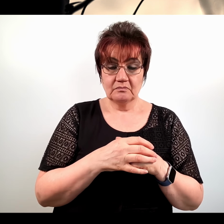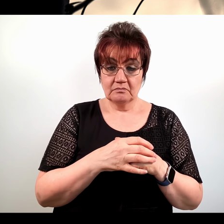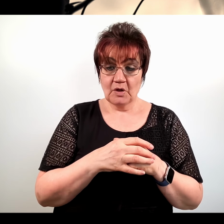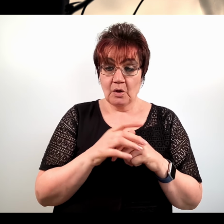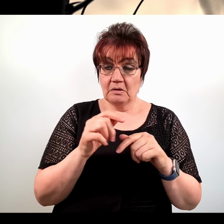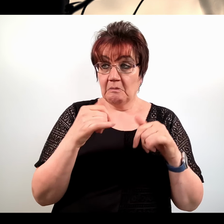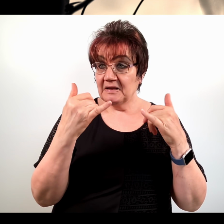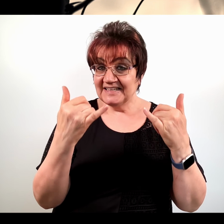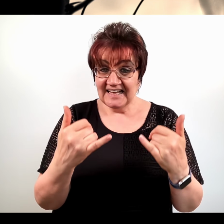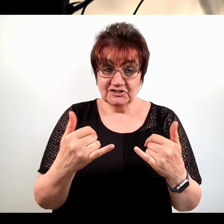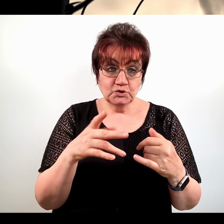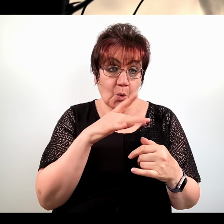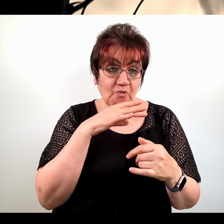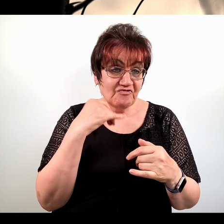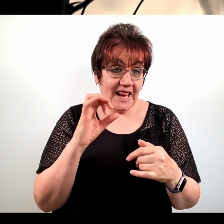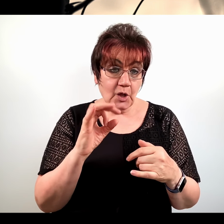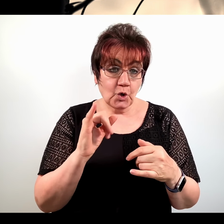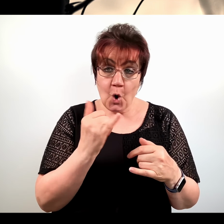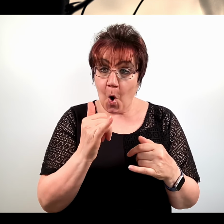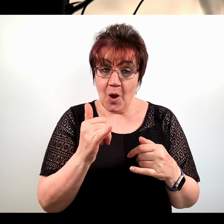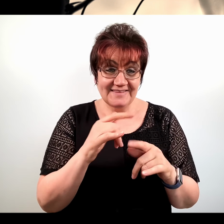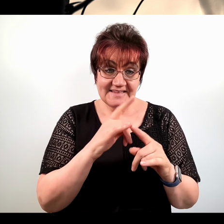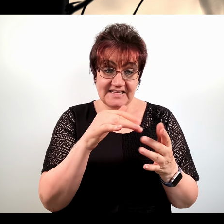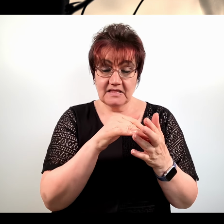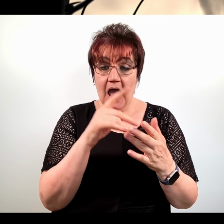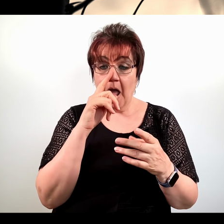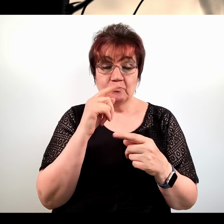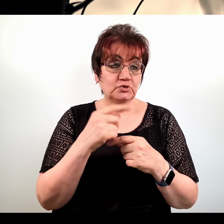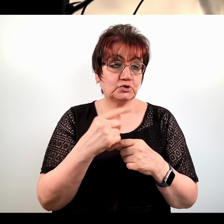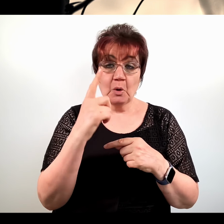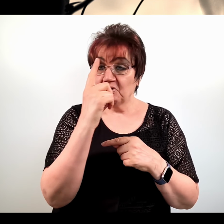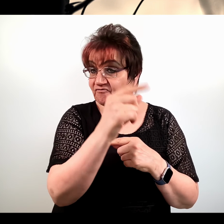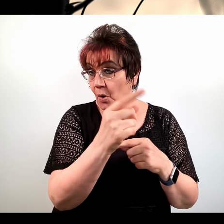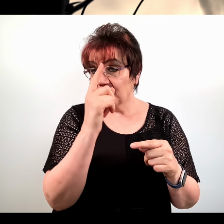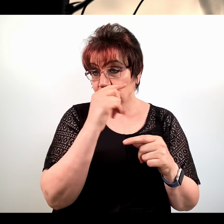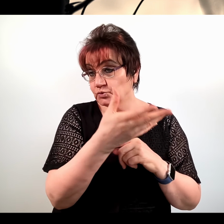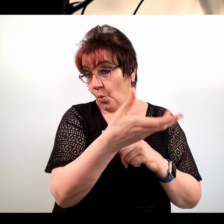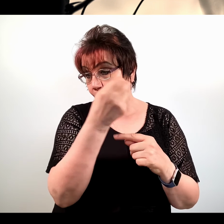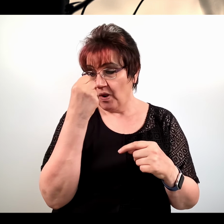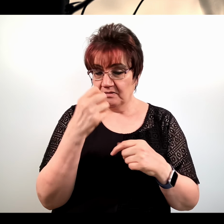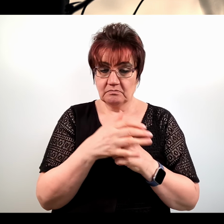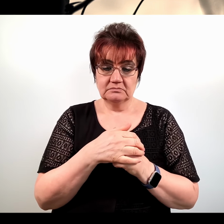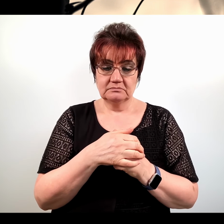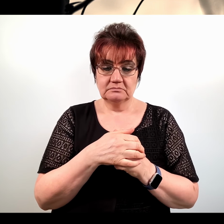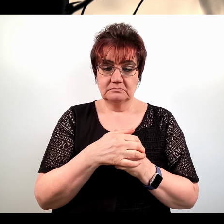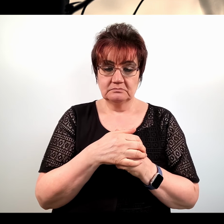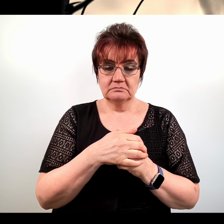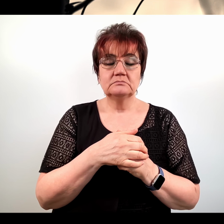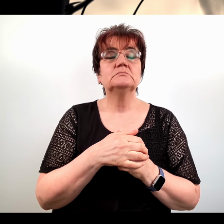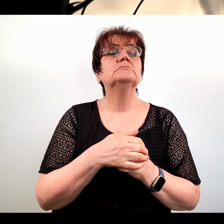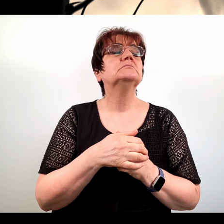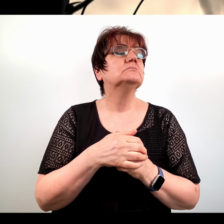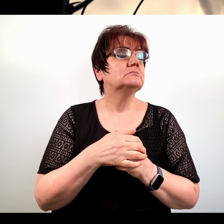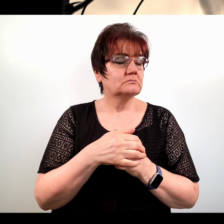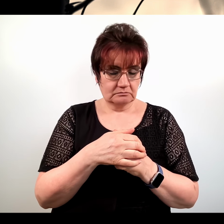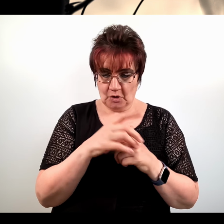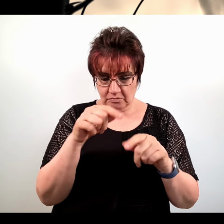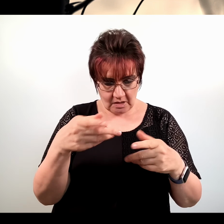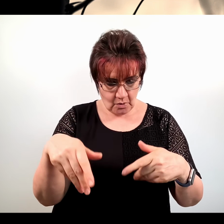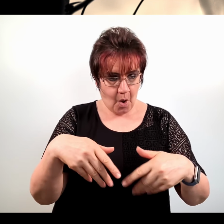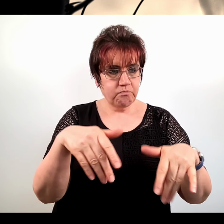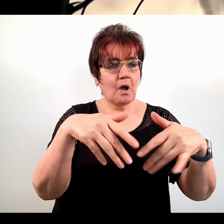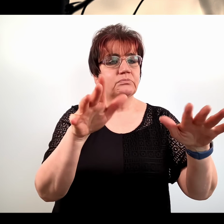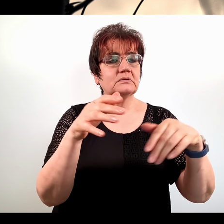»So viel Gold habe ich nicht bei mir, das muss ich erst besorgen,« sagte der Teufel. »Na,